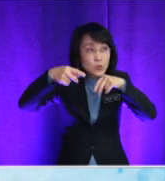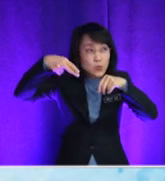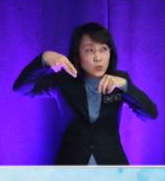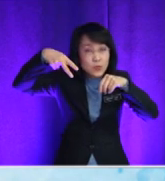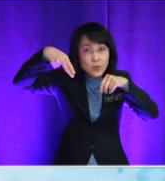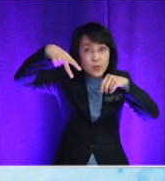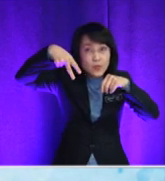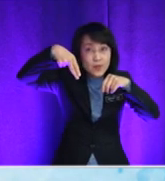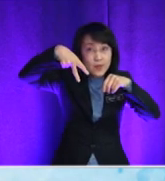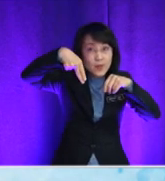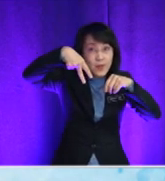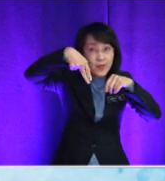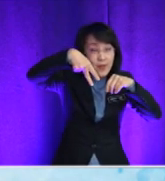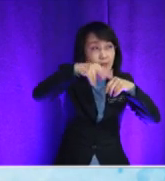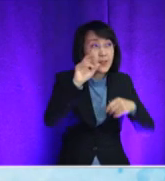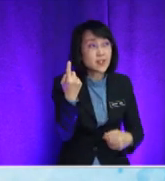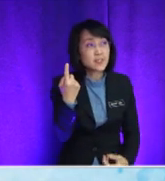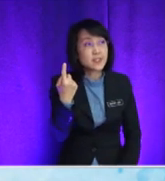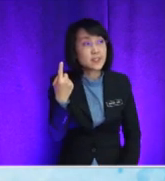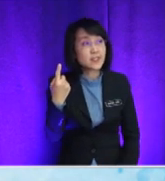gunting ujung saja